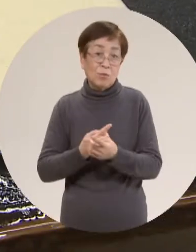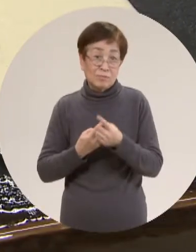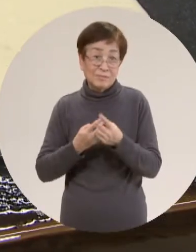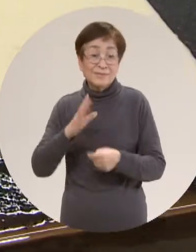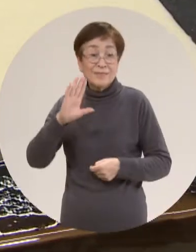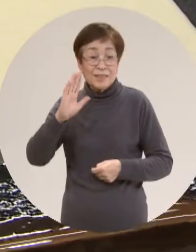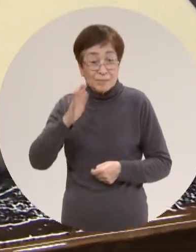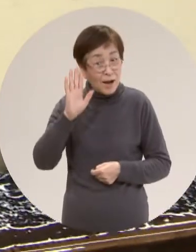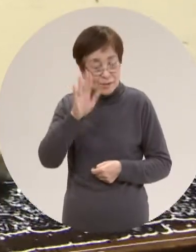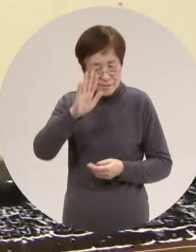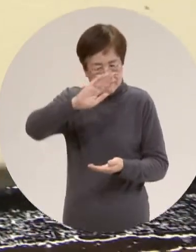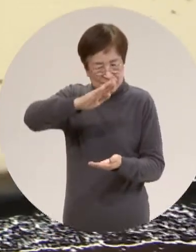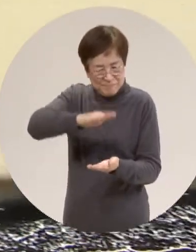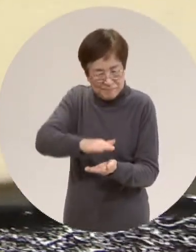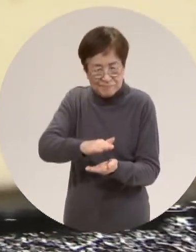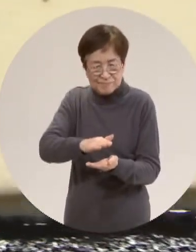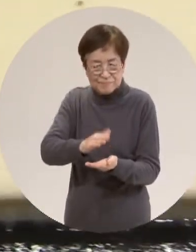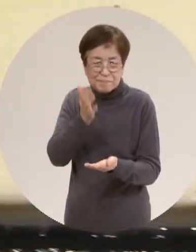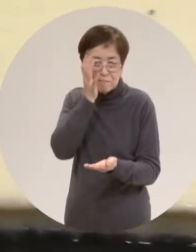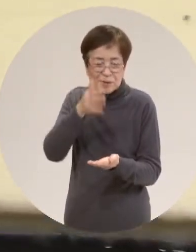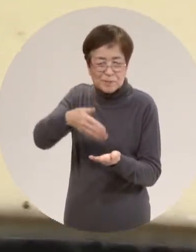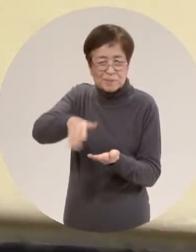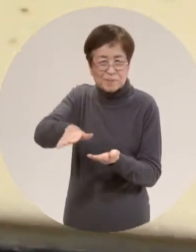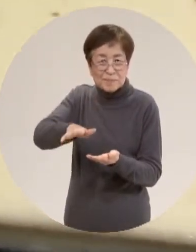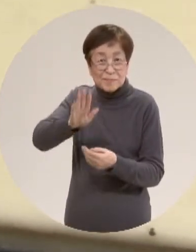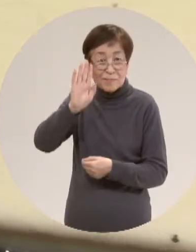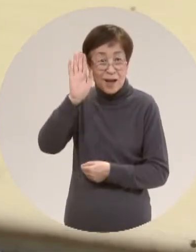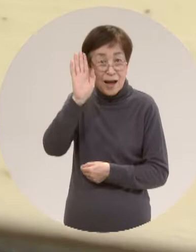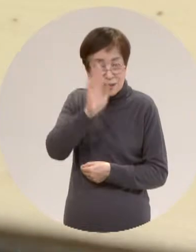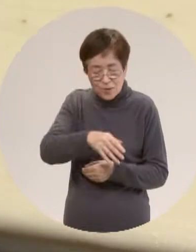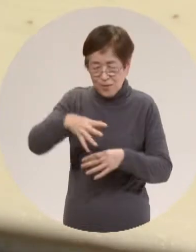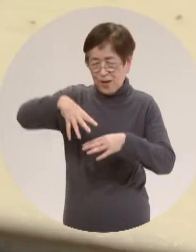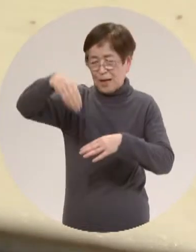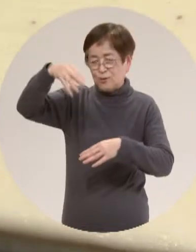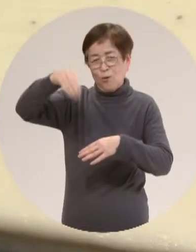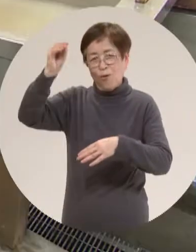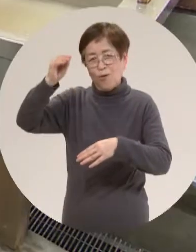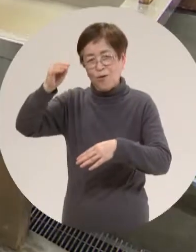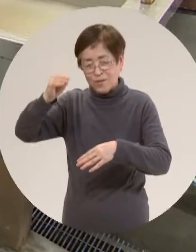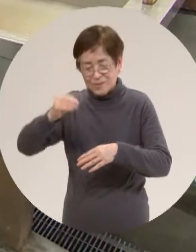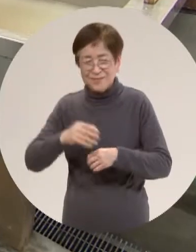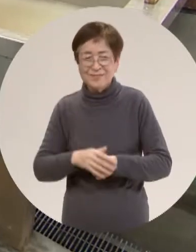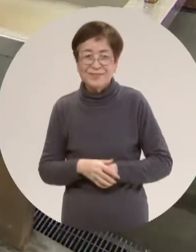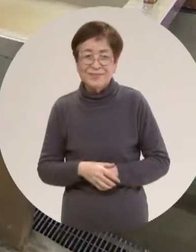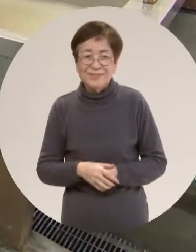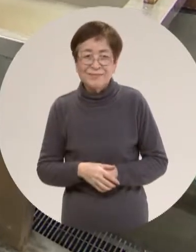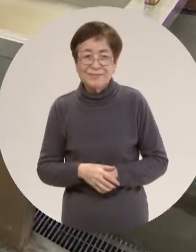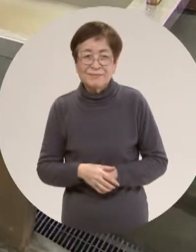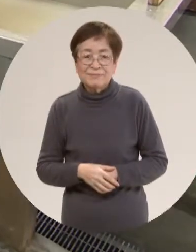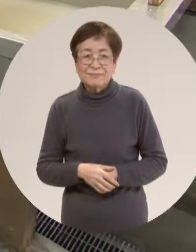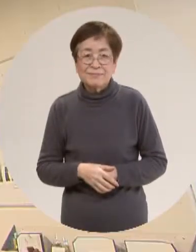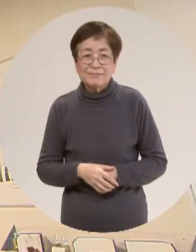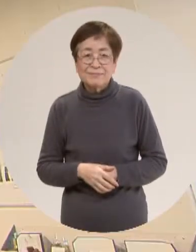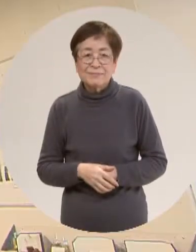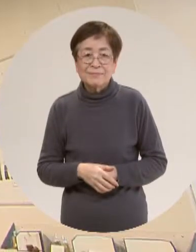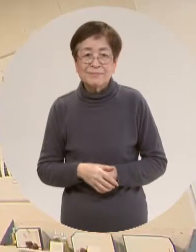今は水分がすごく多いですので、プレスしてある程度水分を取って、その後乾燥になります